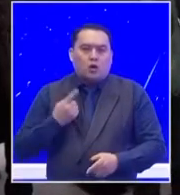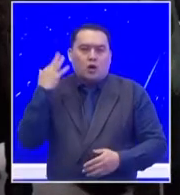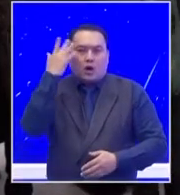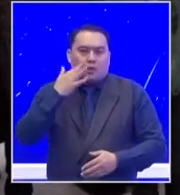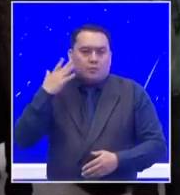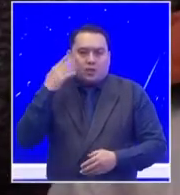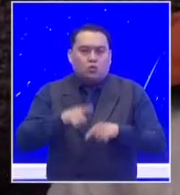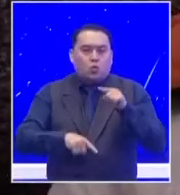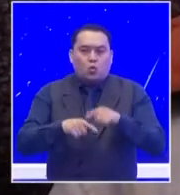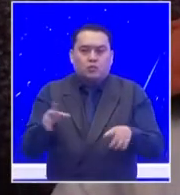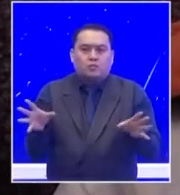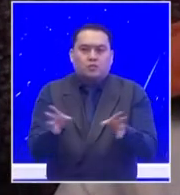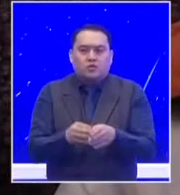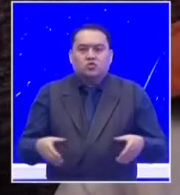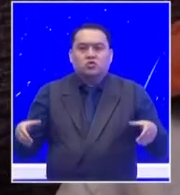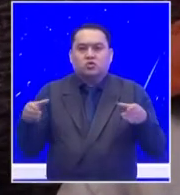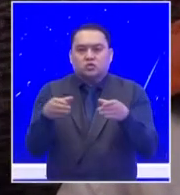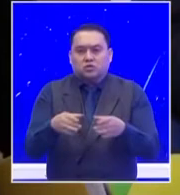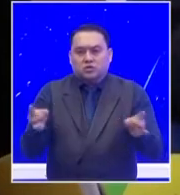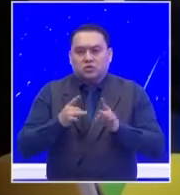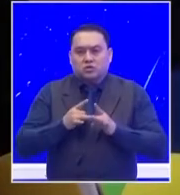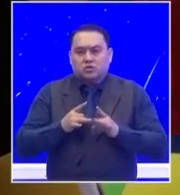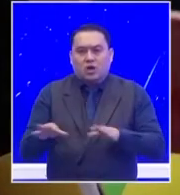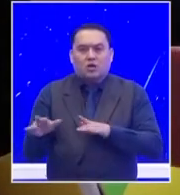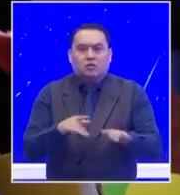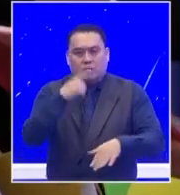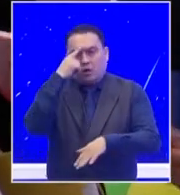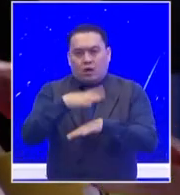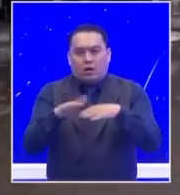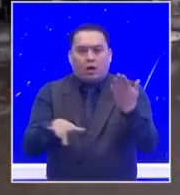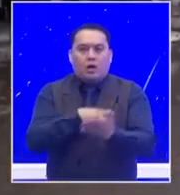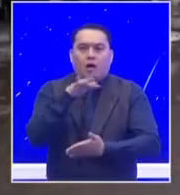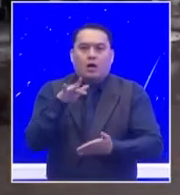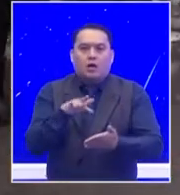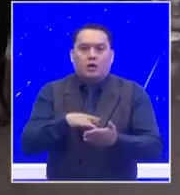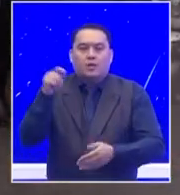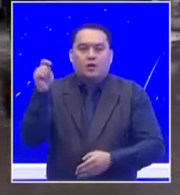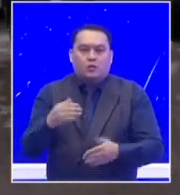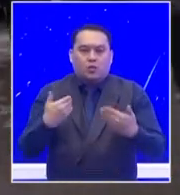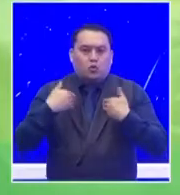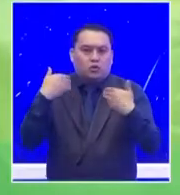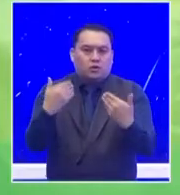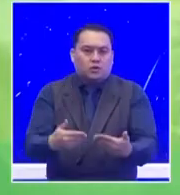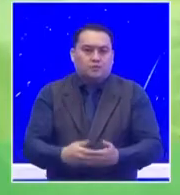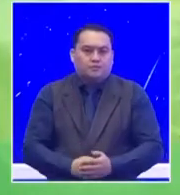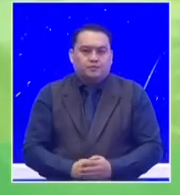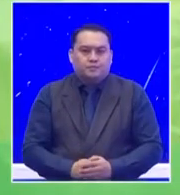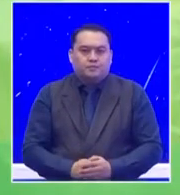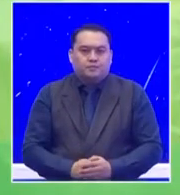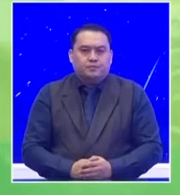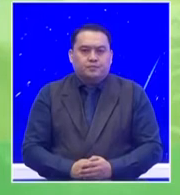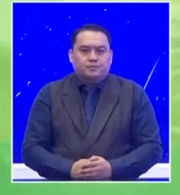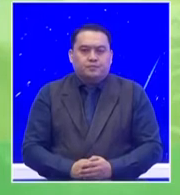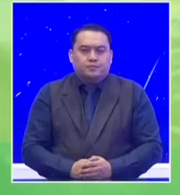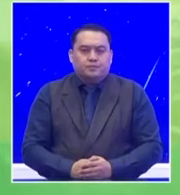ағайын туғандарымен тегіс жиналыпты. Салтанатты шараға қала әкімі келіп, қоныс иелерін құттықтады. барлықтарыңызды